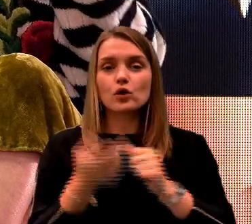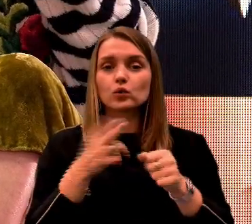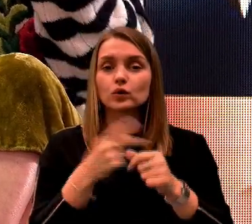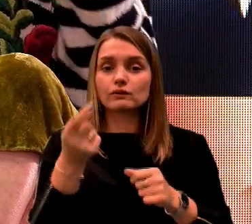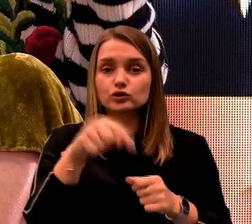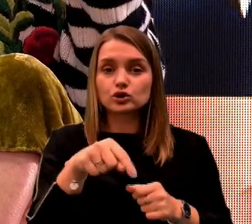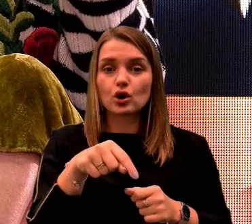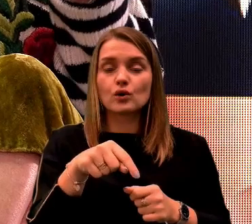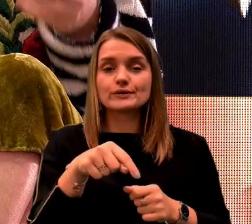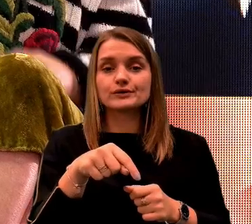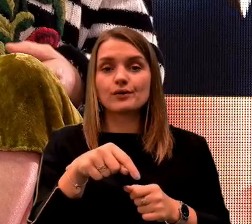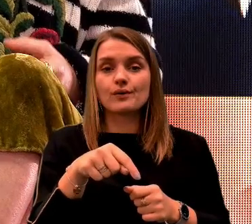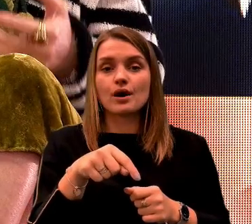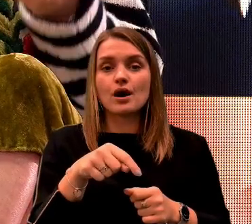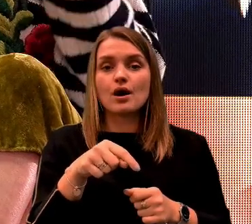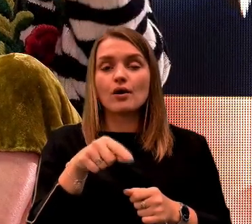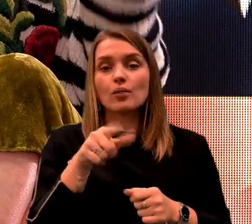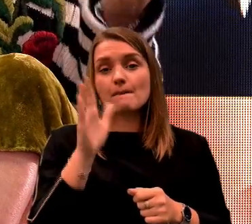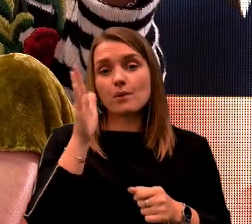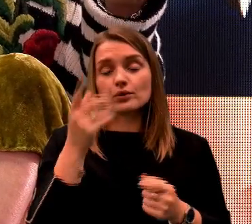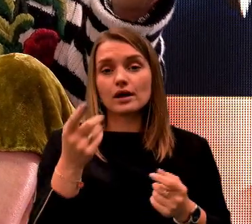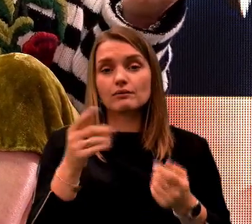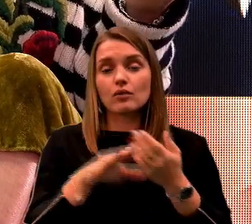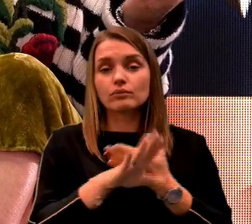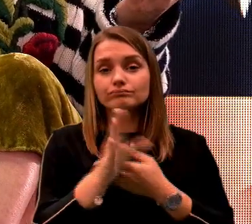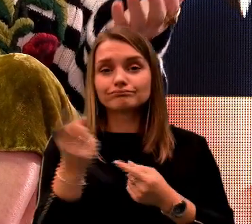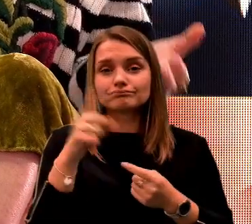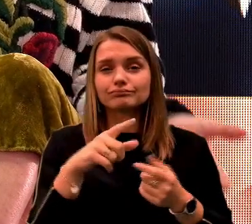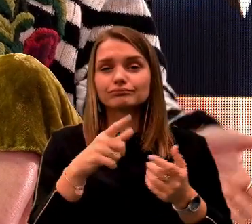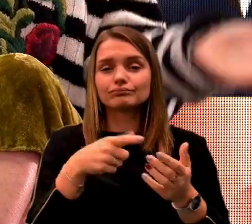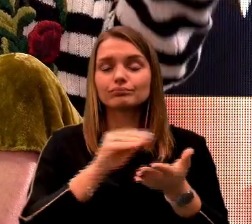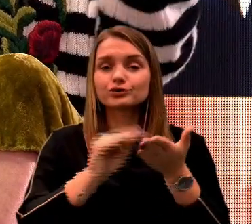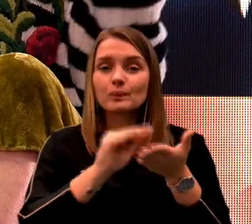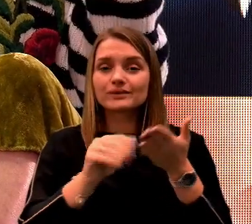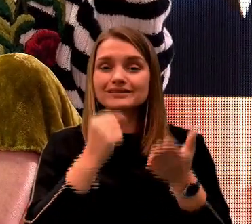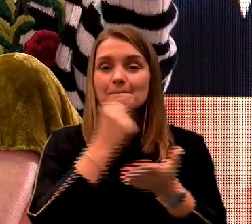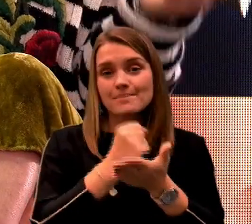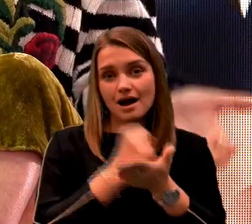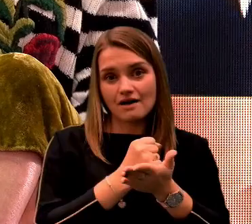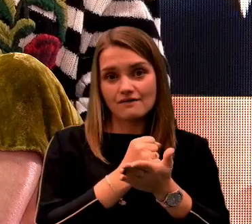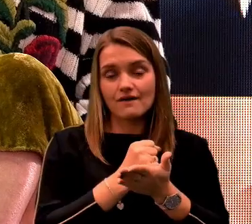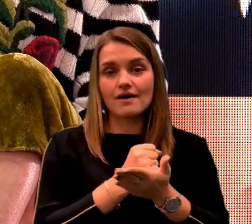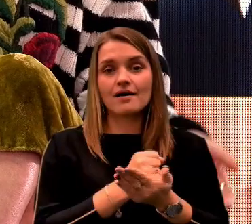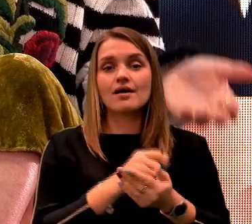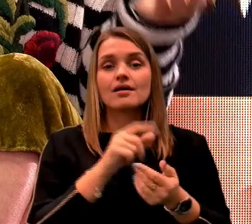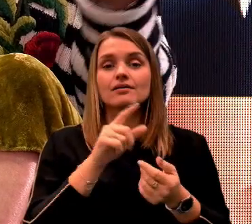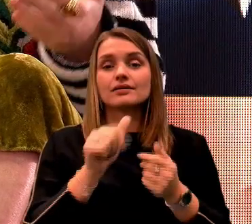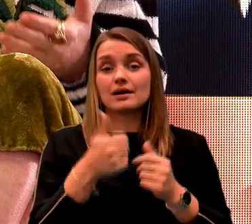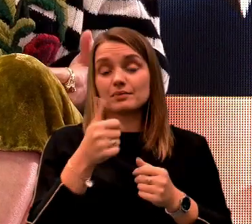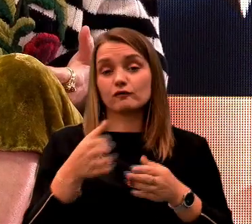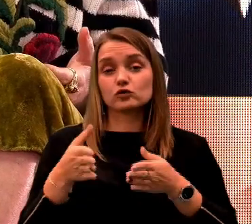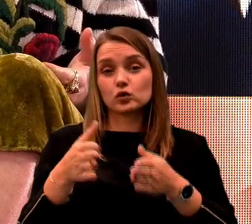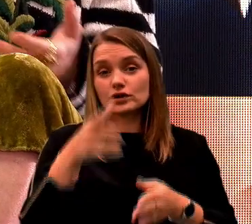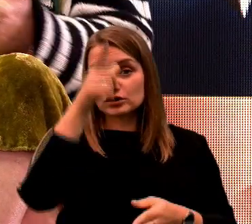przychodzą, one się potem pojawiają w formie przepisów prawa, czyli najpierw przychodzą od ruchów społecznych,